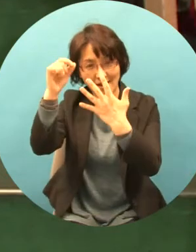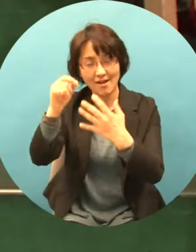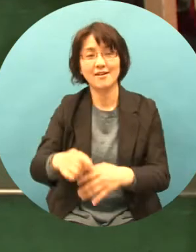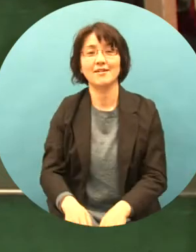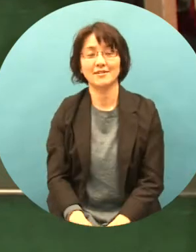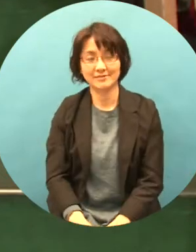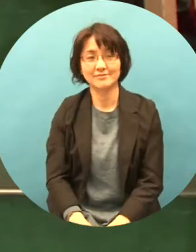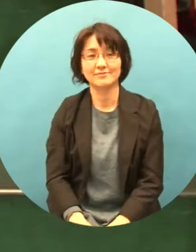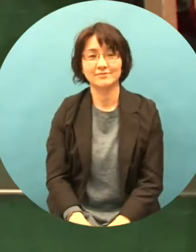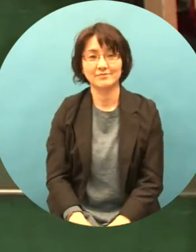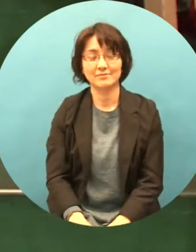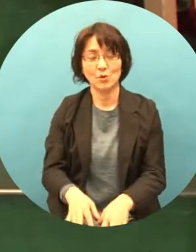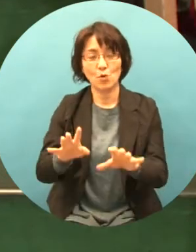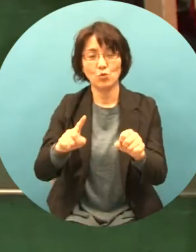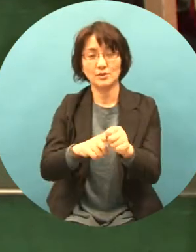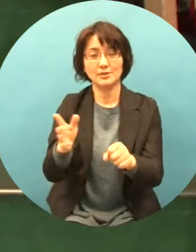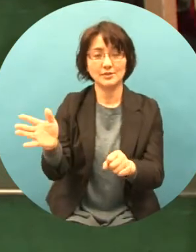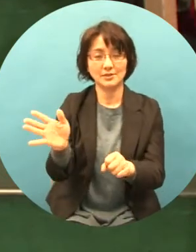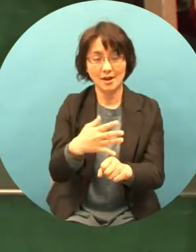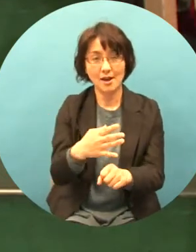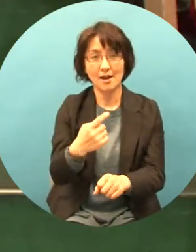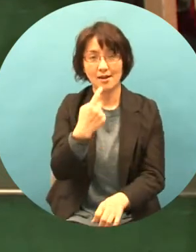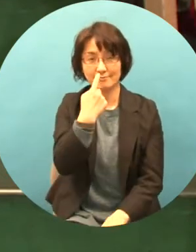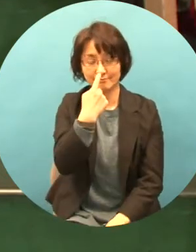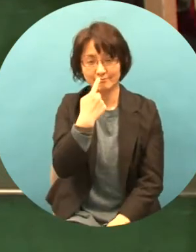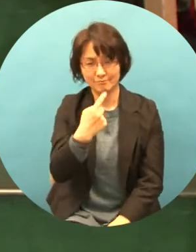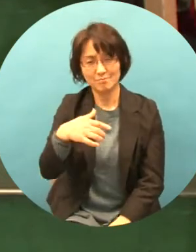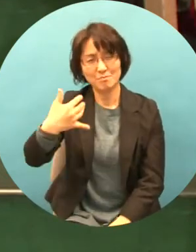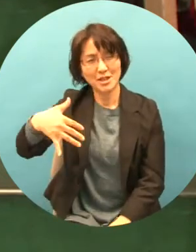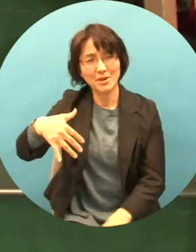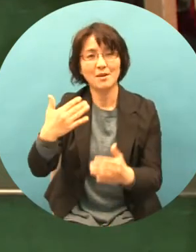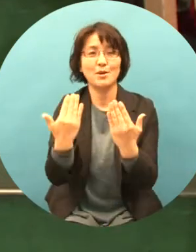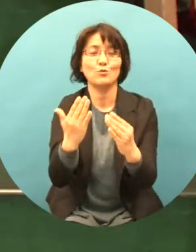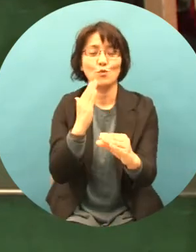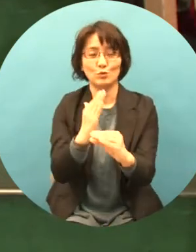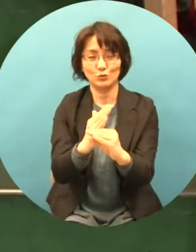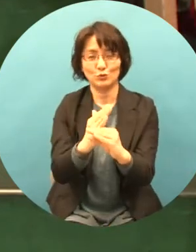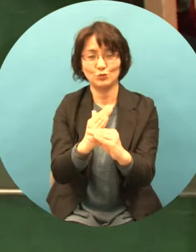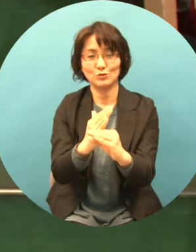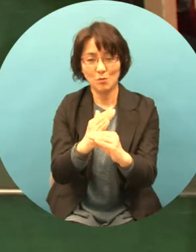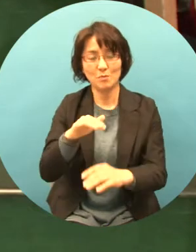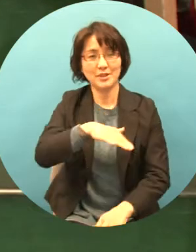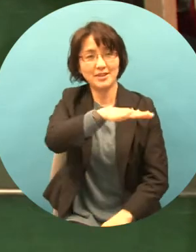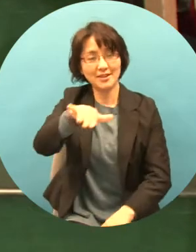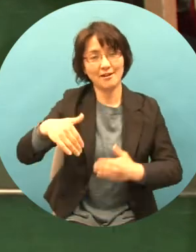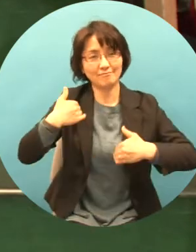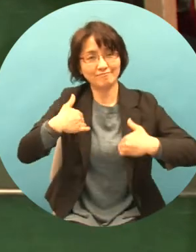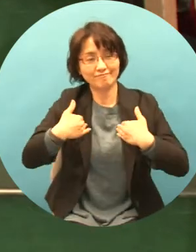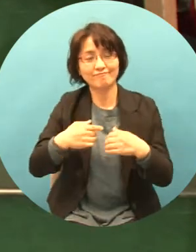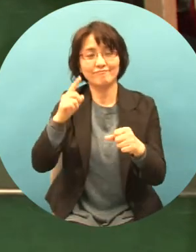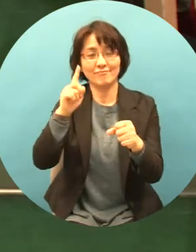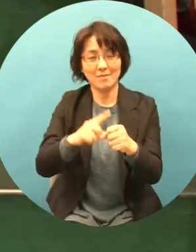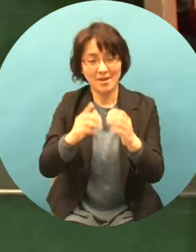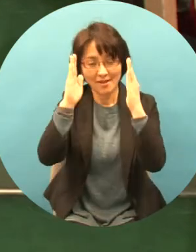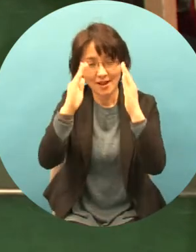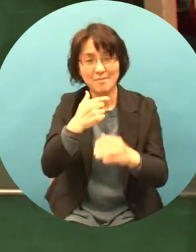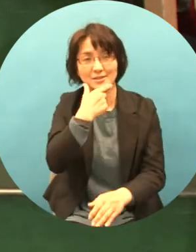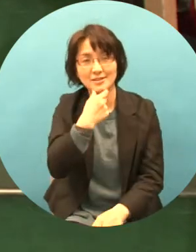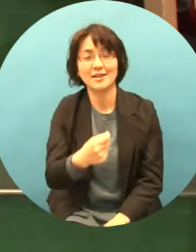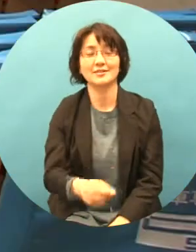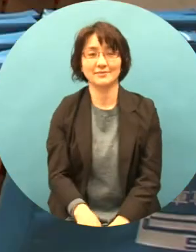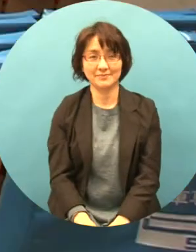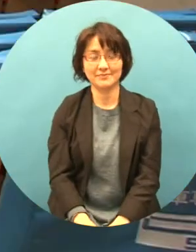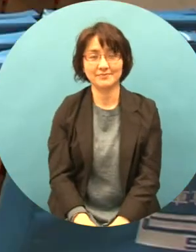させていただきました。今年からなんですけれども、まだ勉強中ではありますが、皆さんに喜んでいただけるように頑張りたいと思います